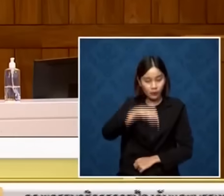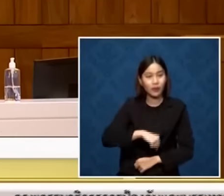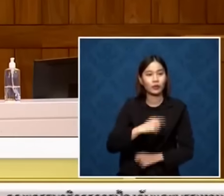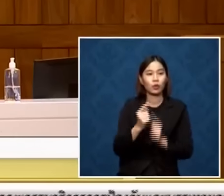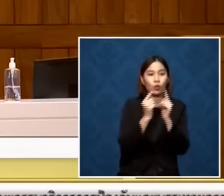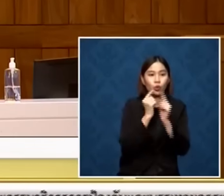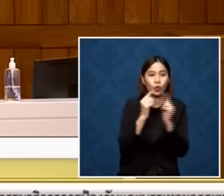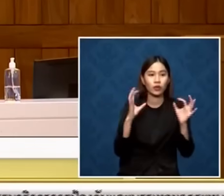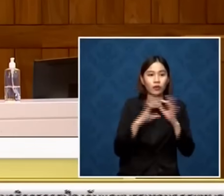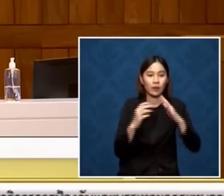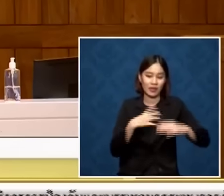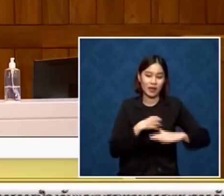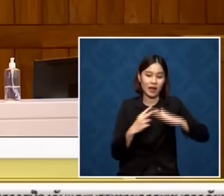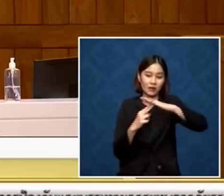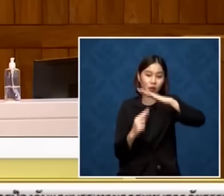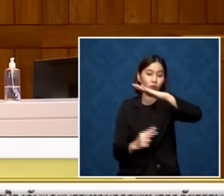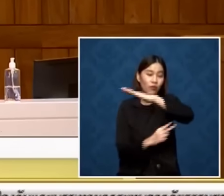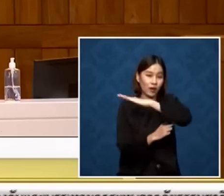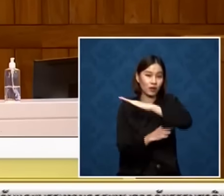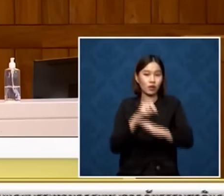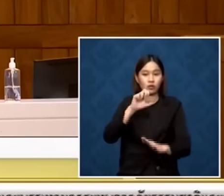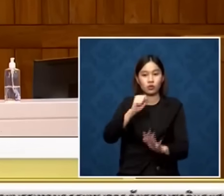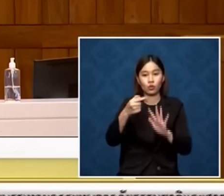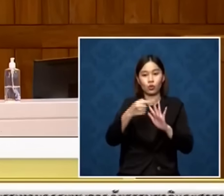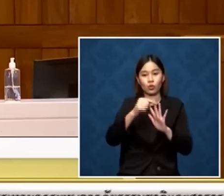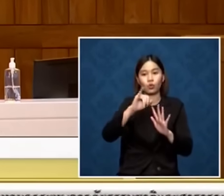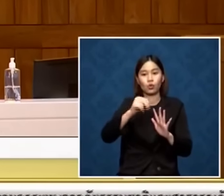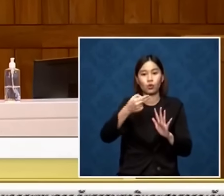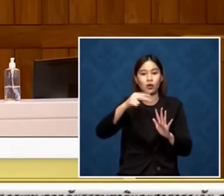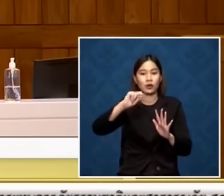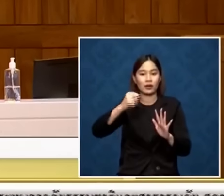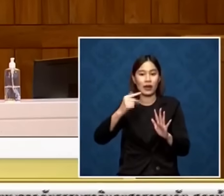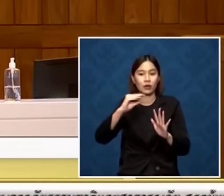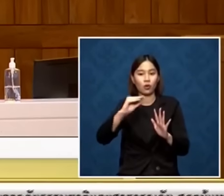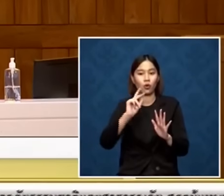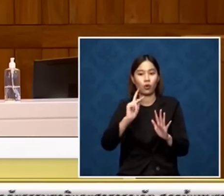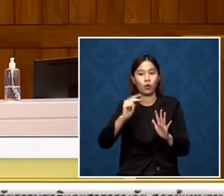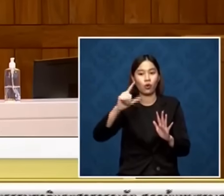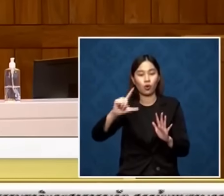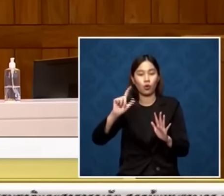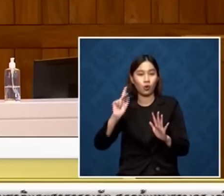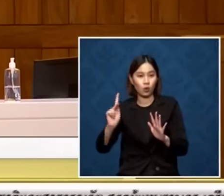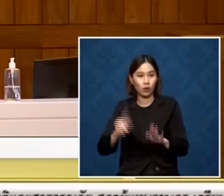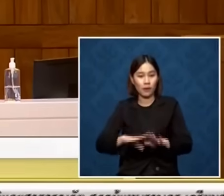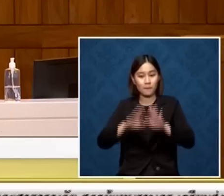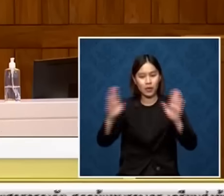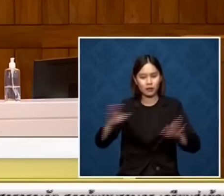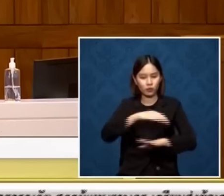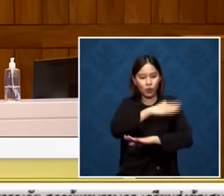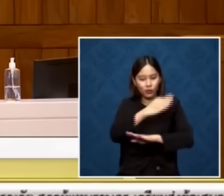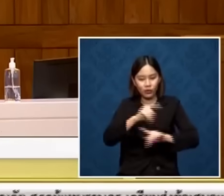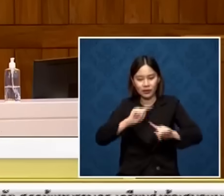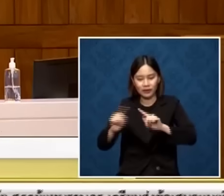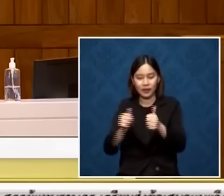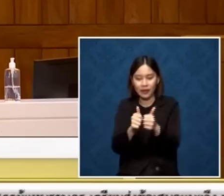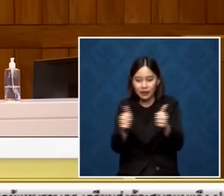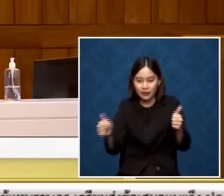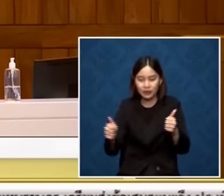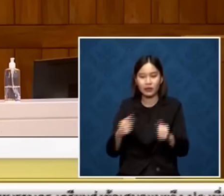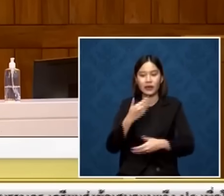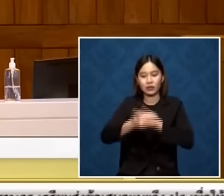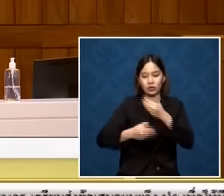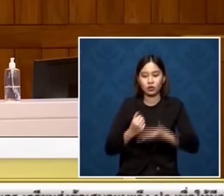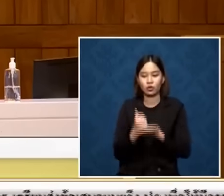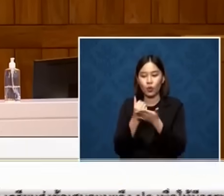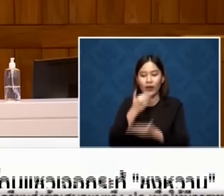ตำรวจแห่งชาตินะครับกำชับให้จัดการเรื่องที่เกิดขึ้นเรื่องของพดาออนไลน์เรื่องของแก๊ง Call Centerอย่างเด็ดขาดรวมถึงจับ